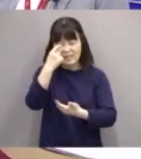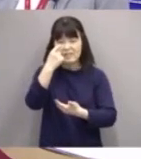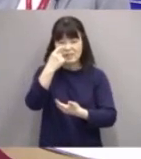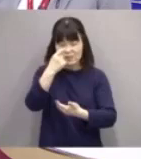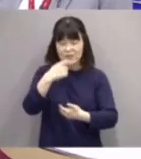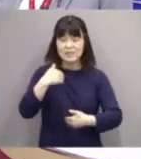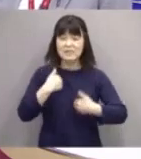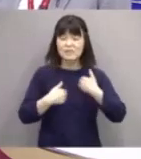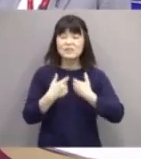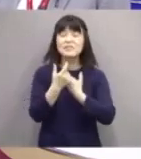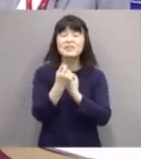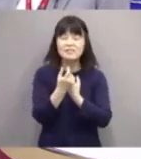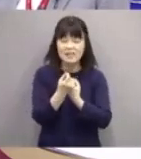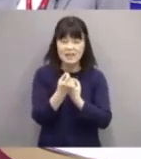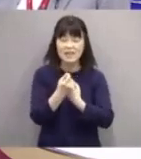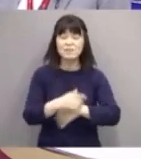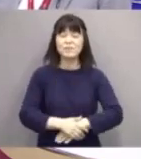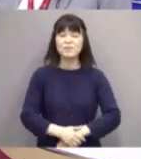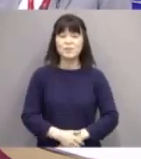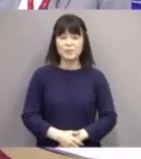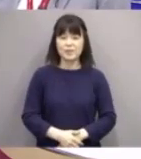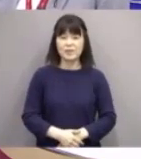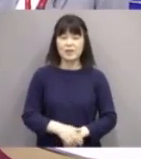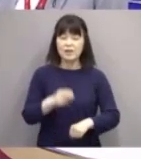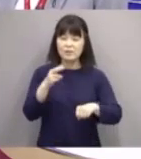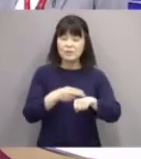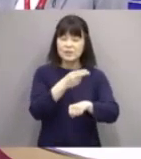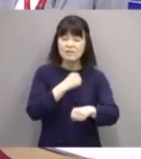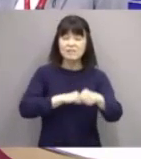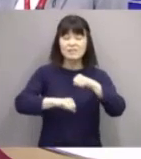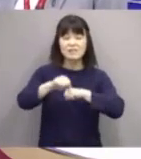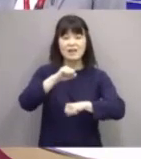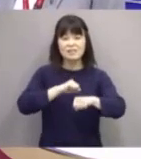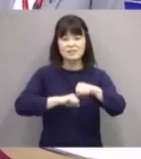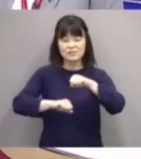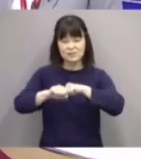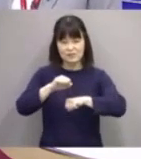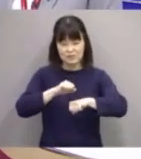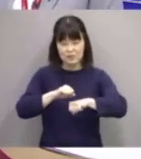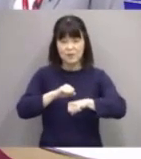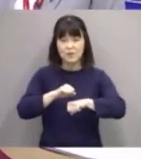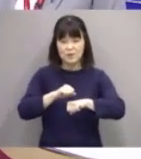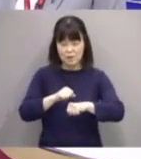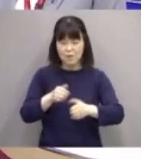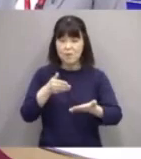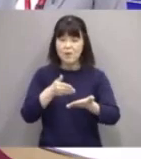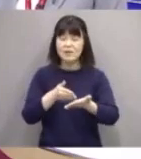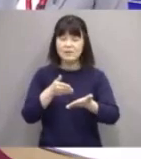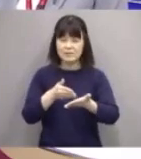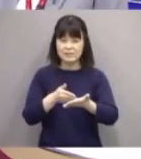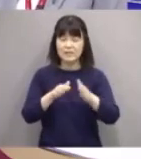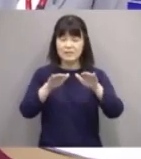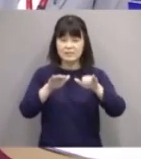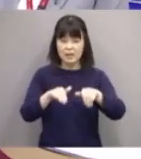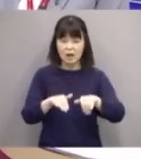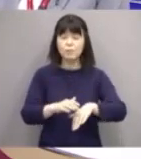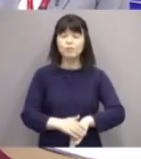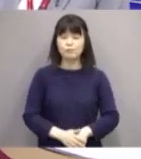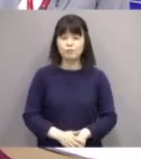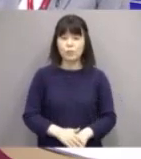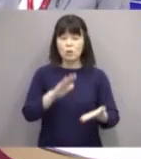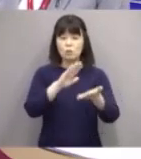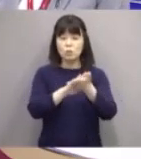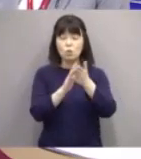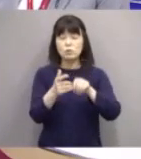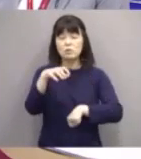ね。はい、あの特色ある活動を紹介していただきました。ところで幼稚園は